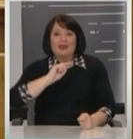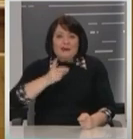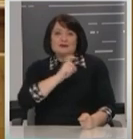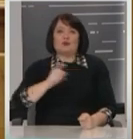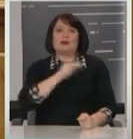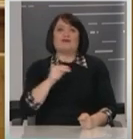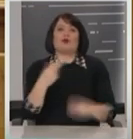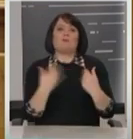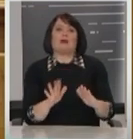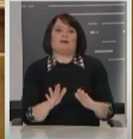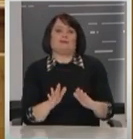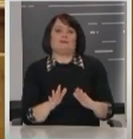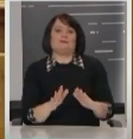δισεκατομμυρίων.